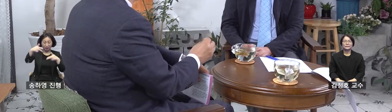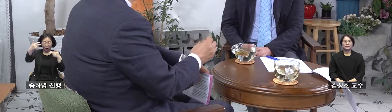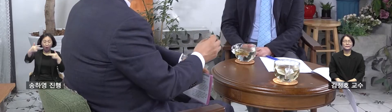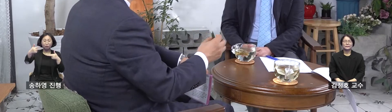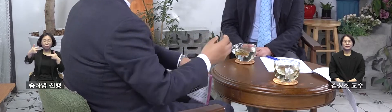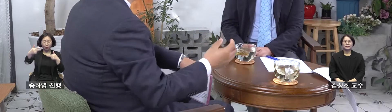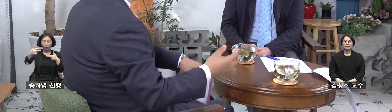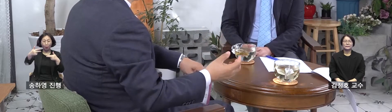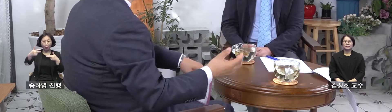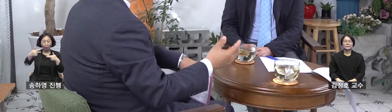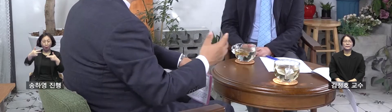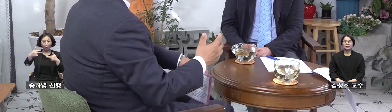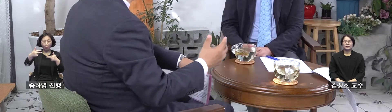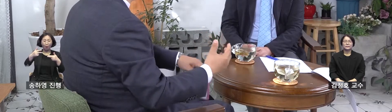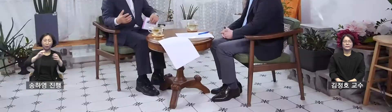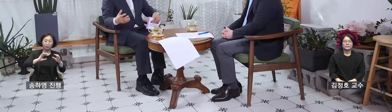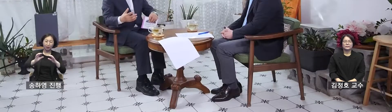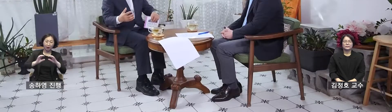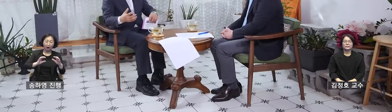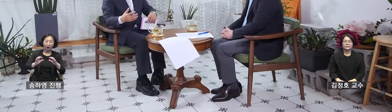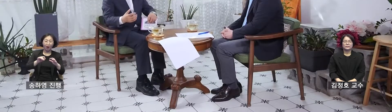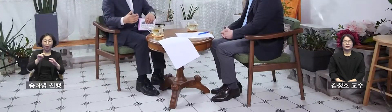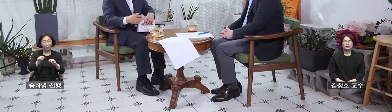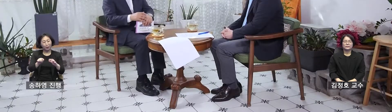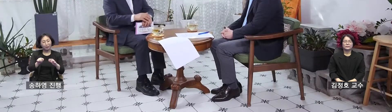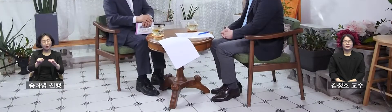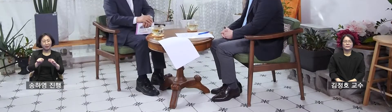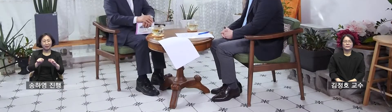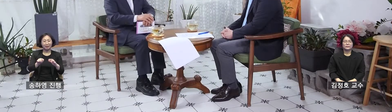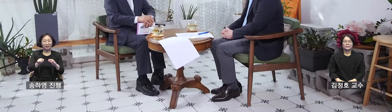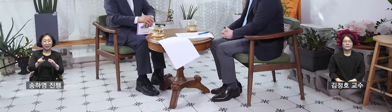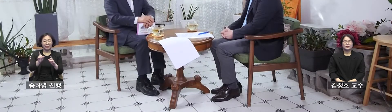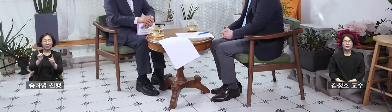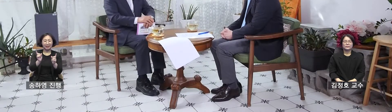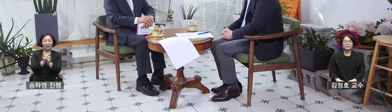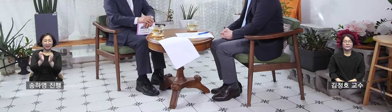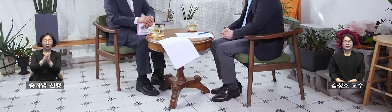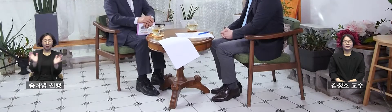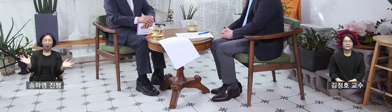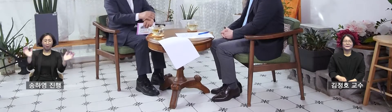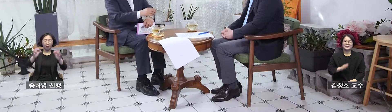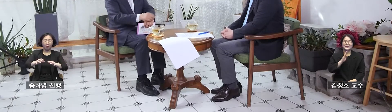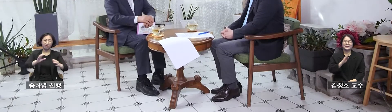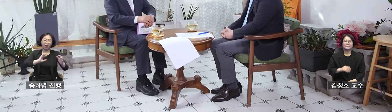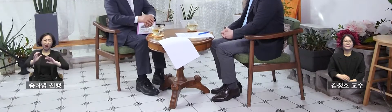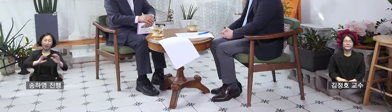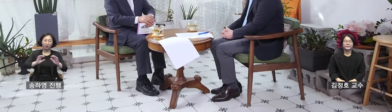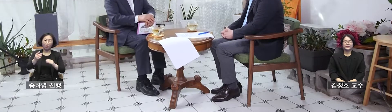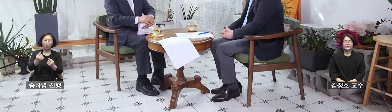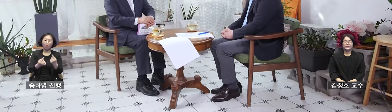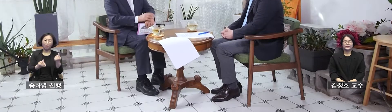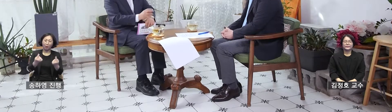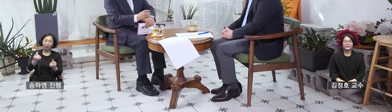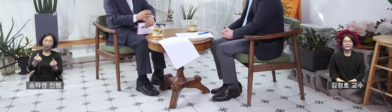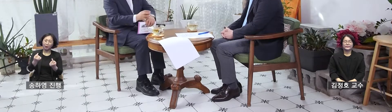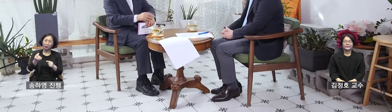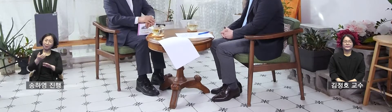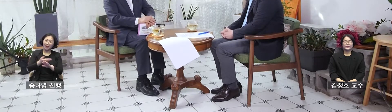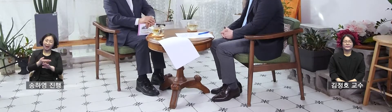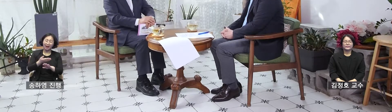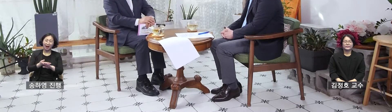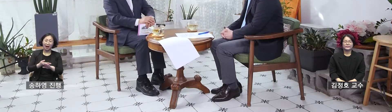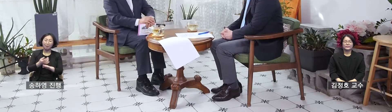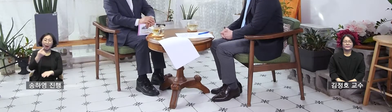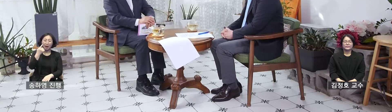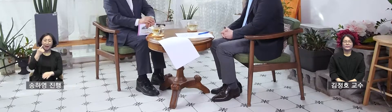것은 조금 그 직접 오프라인을 하는 것하고 다를 것 같아요. 예. 어떻게 해보시니까 네. 장단점이